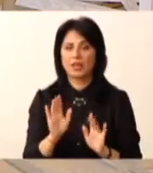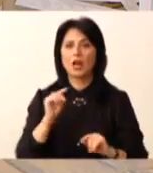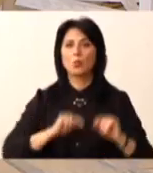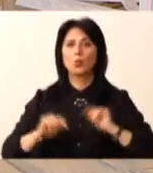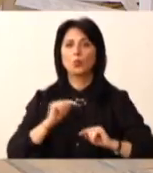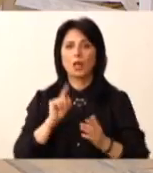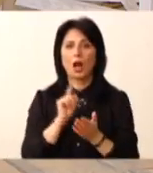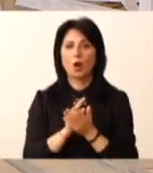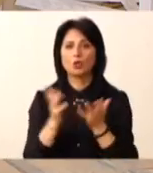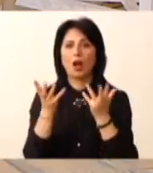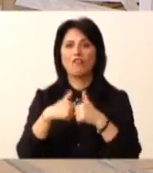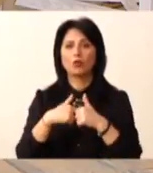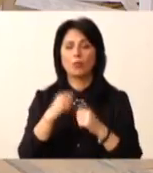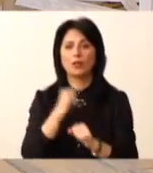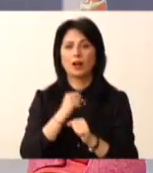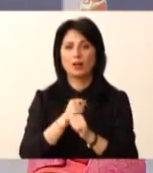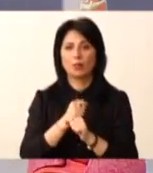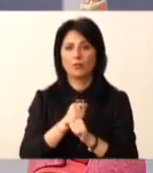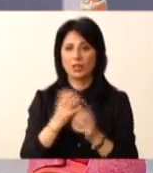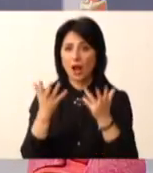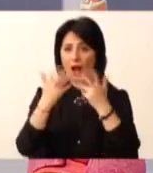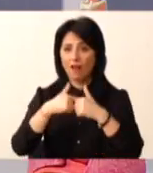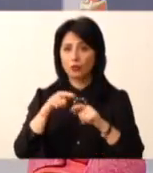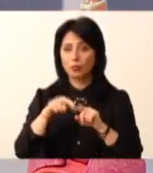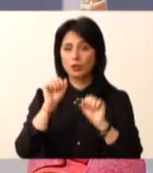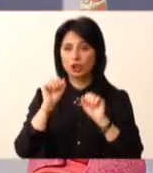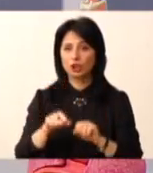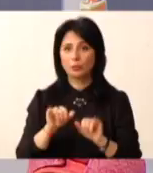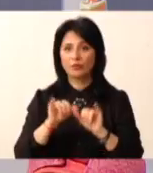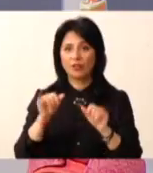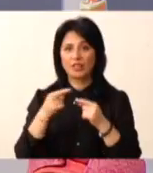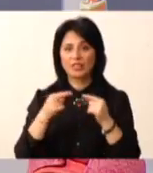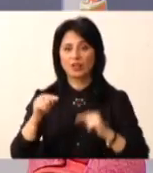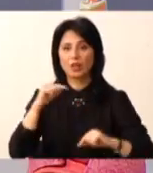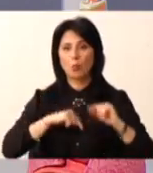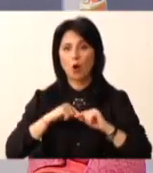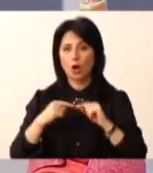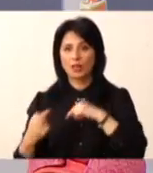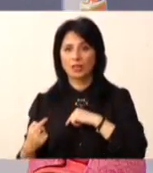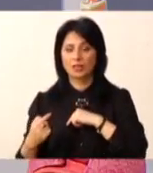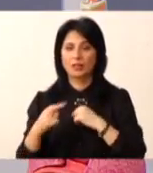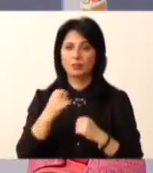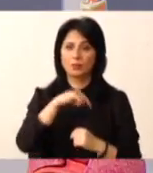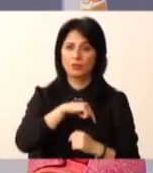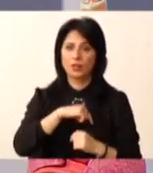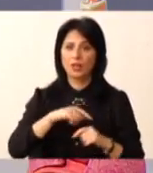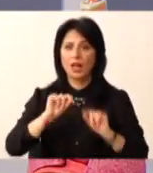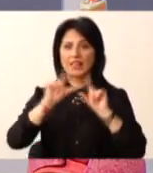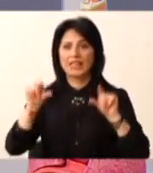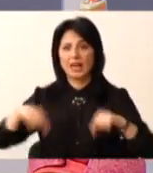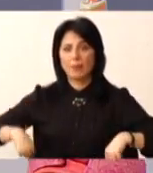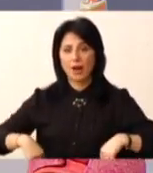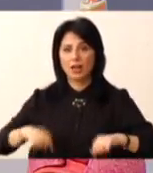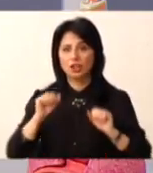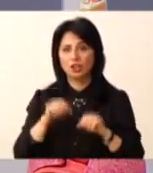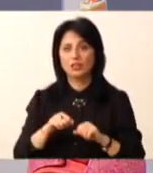მისი. ეს არის აუტოიმუნური პროცესი. აუტოიმუნური პროცესი შეიძლება გამითარდეს სხვადასხვა ორგანოების წინააღმდეგ. შეიძლება იყოს თირკმელების